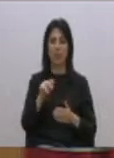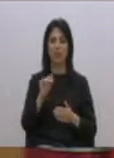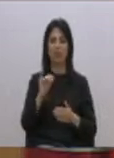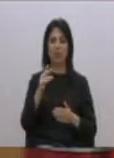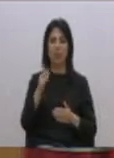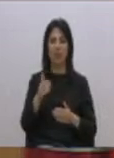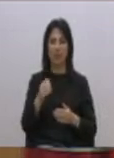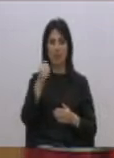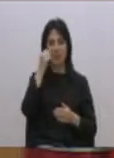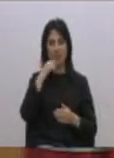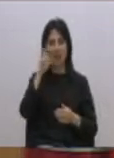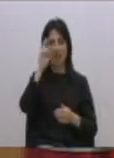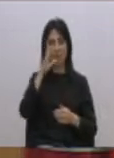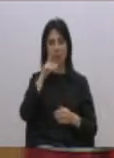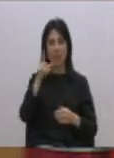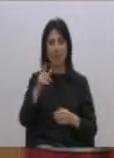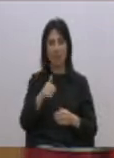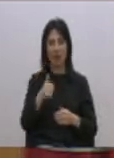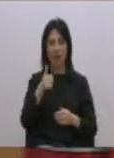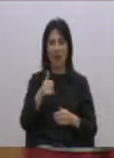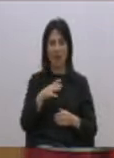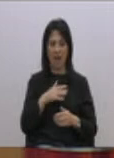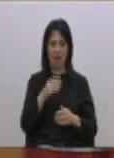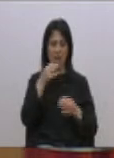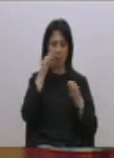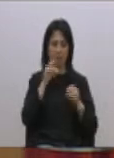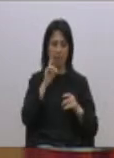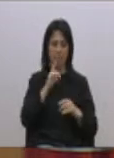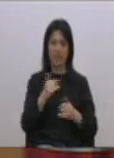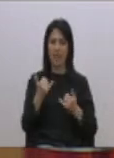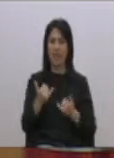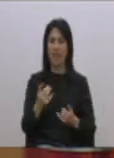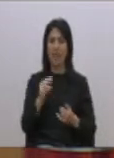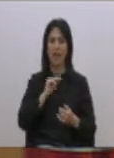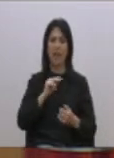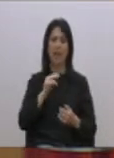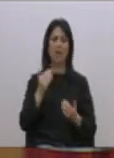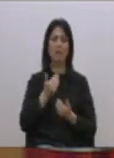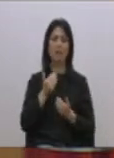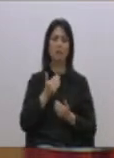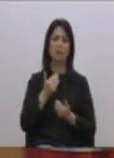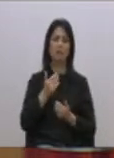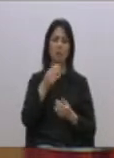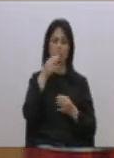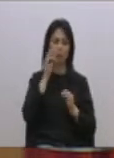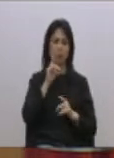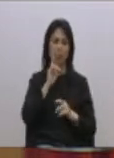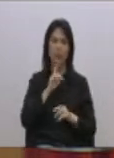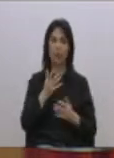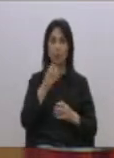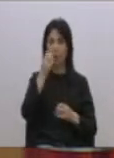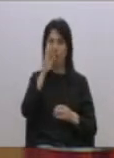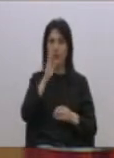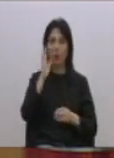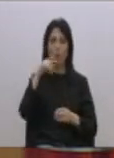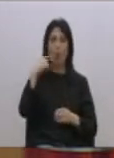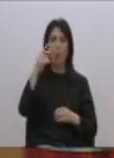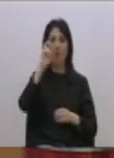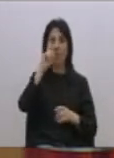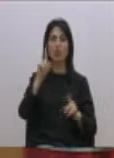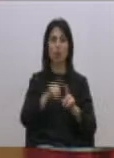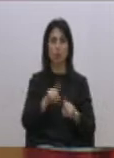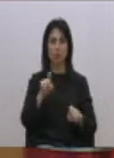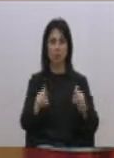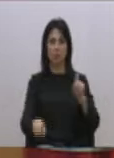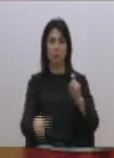რომელიც წინა ხელისუფლების დროსაც კარგად იყო, თქვენ დროსაც კარგად არის და თუ ჭკვიანად ყველა არ მოიქცევით, შეიძლება მომავალი ხელისუფლების